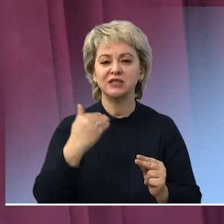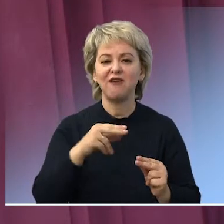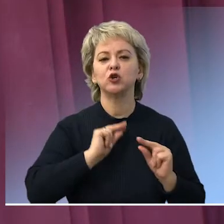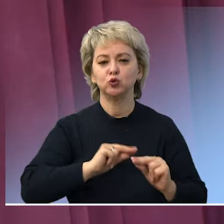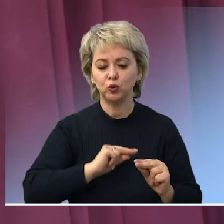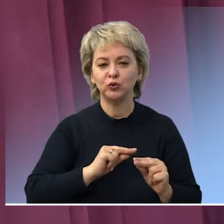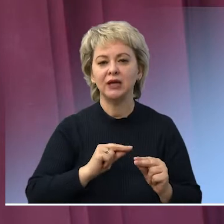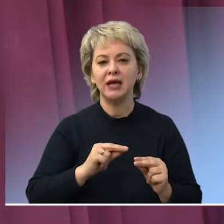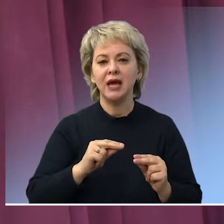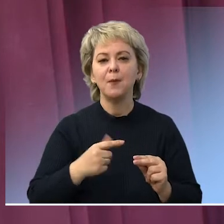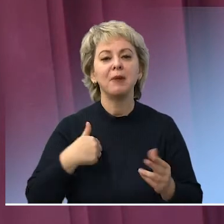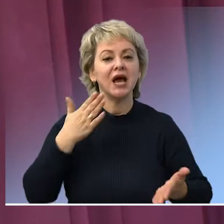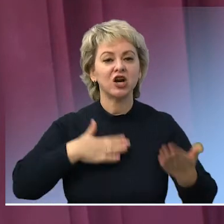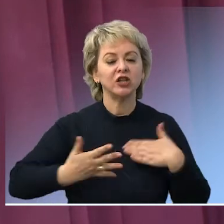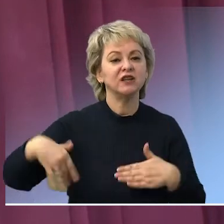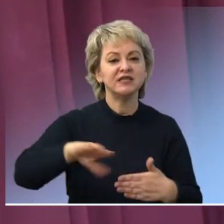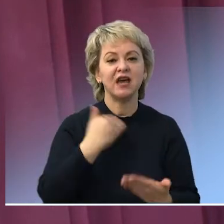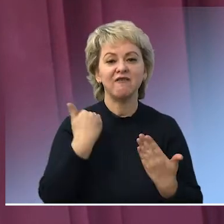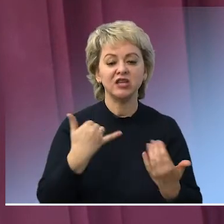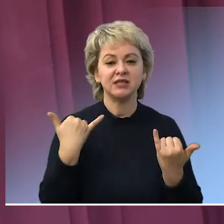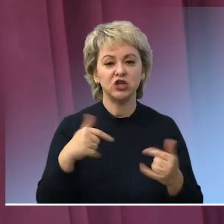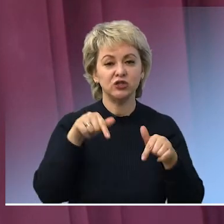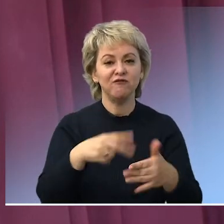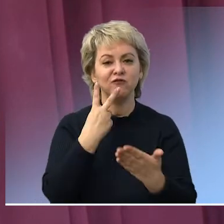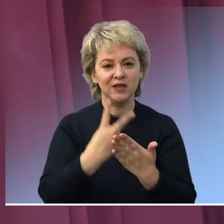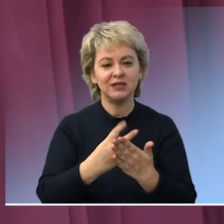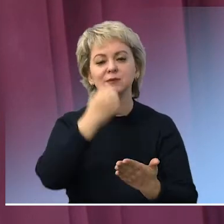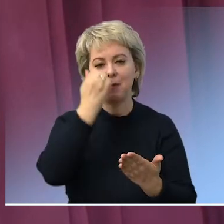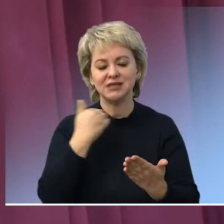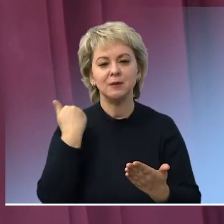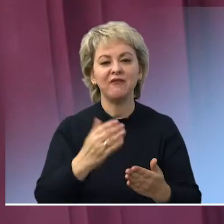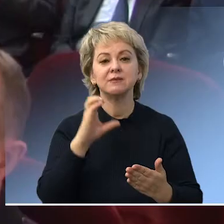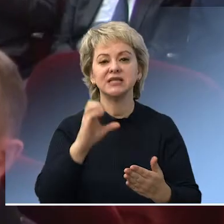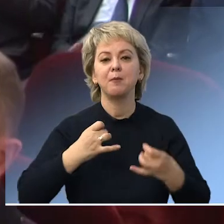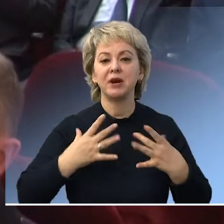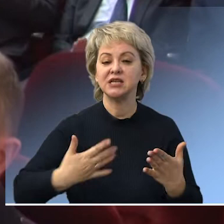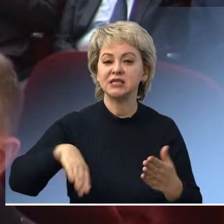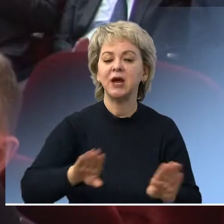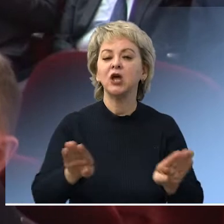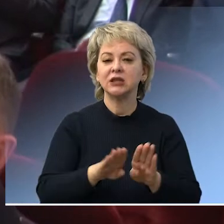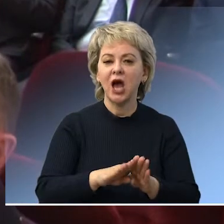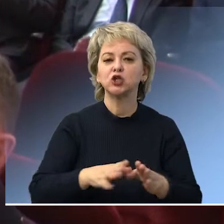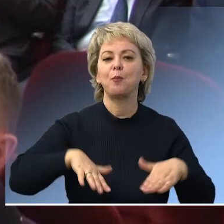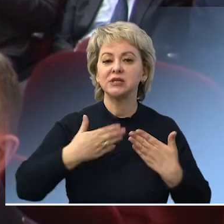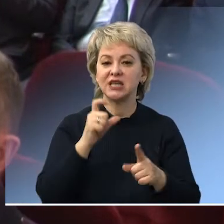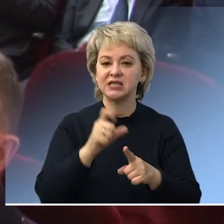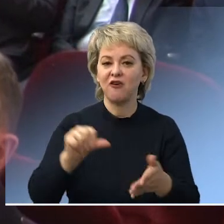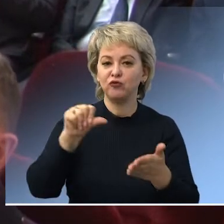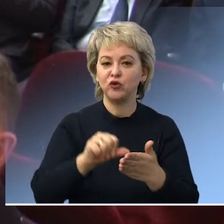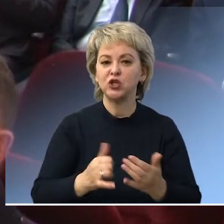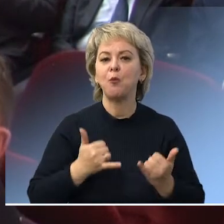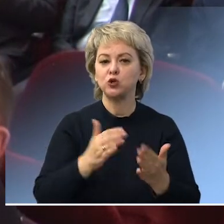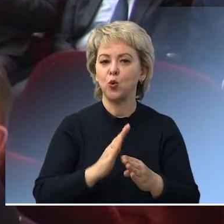ваш труд. Действительно, мы рады всех вас здесь видеть. Спасибо вам. С праздником всех. Также с поздравительными словами